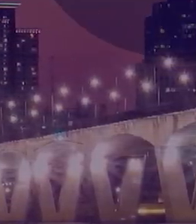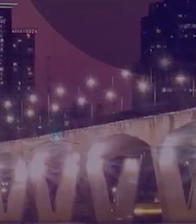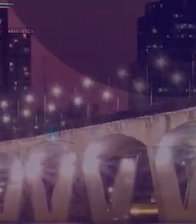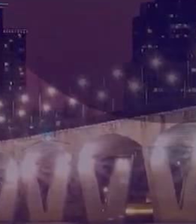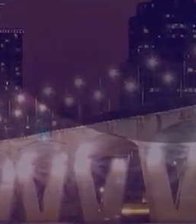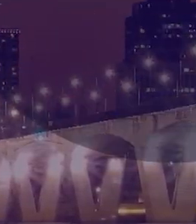이정현